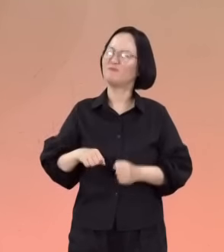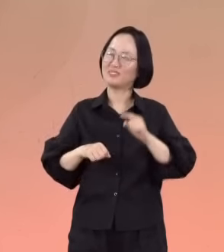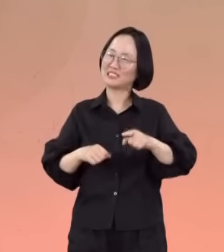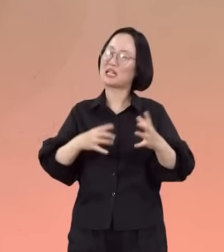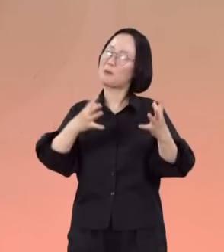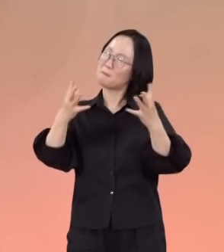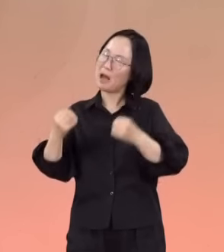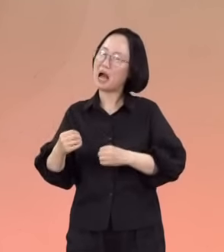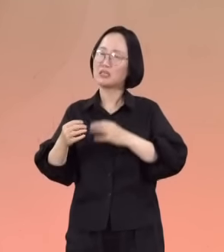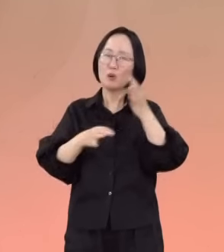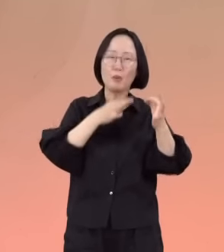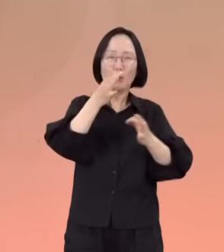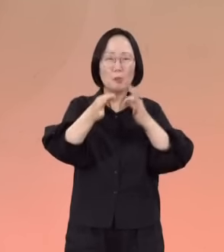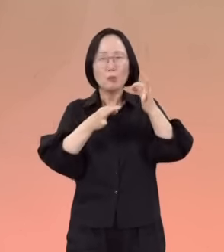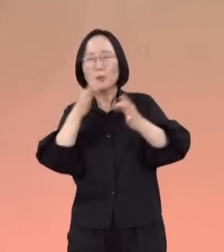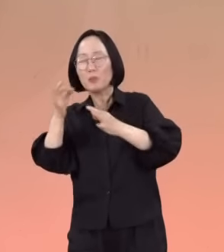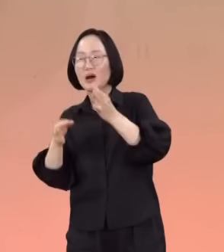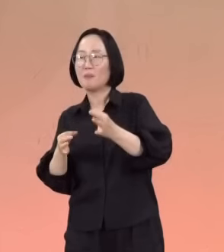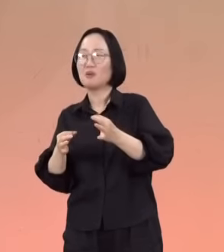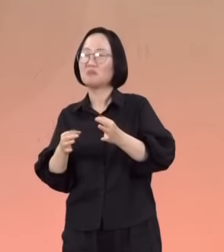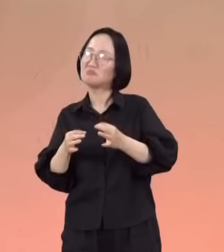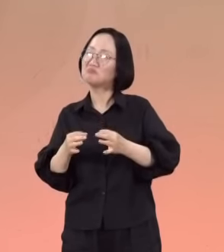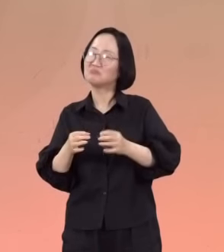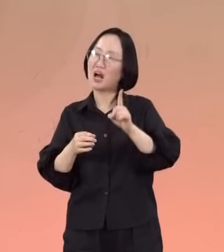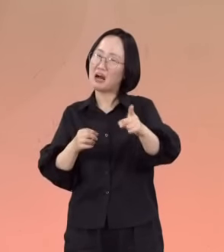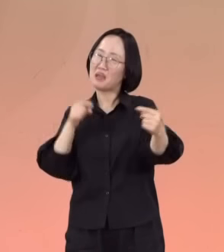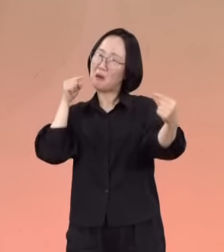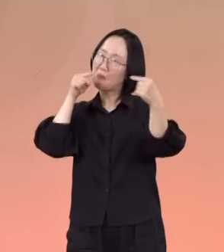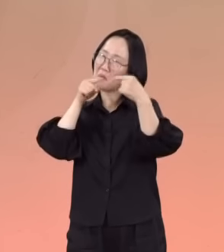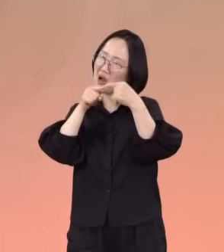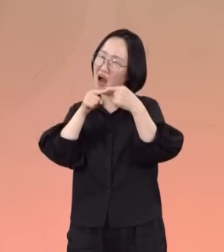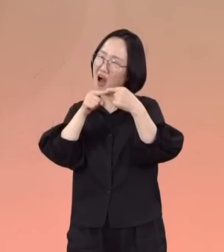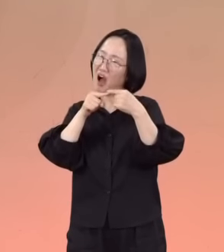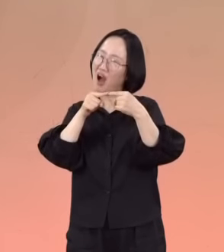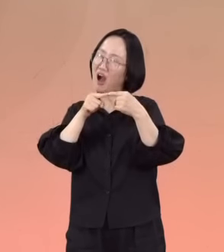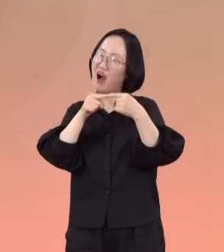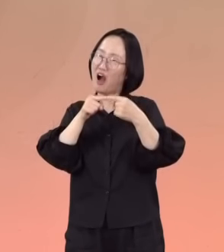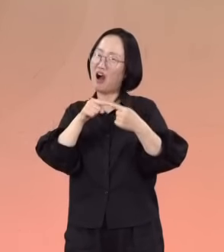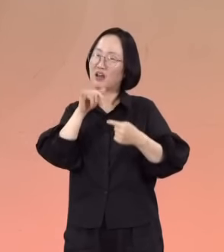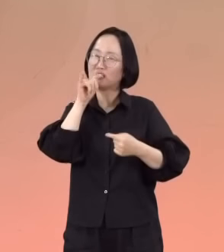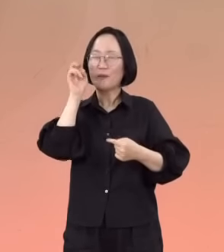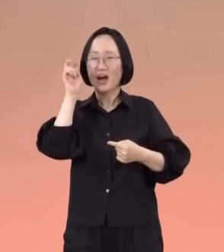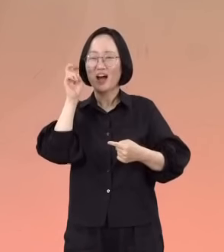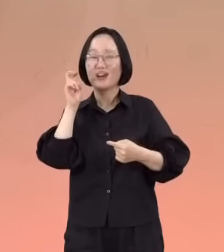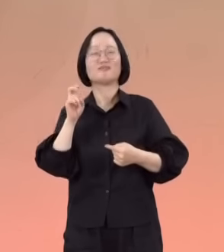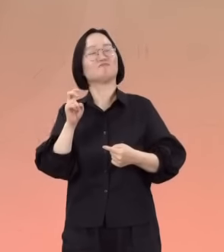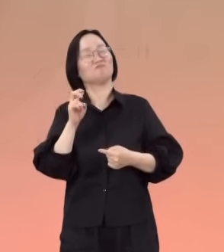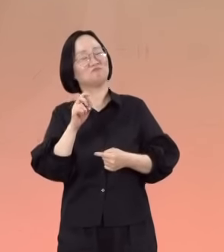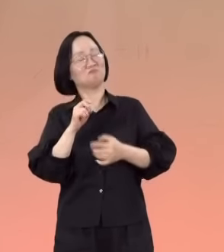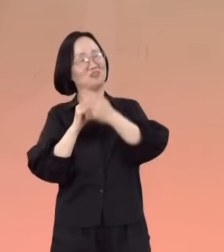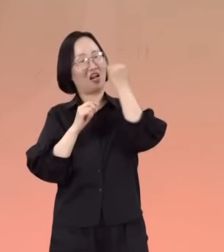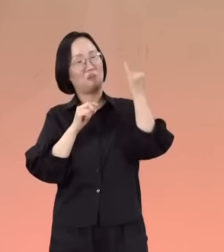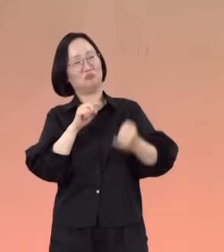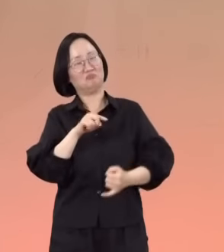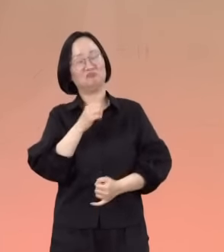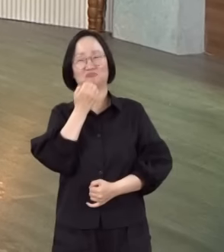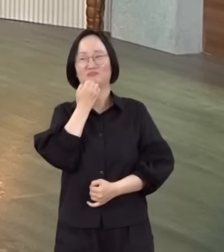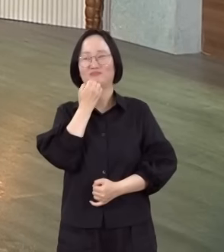보면 하나라도 걸리겠죠 이러더라고요 그래서 참 재밌다라는 생각이